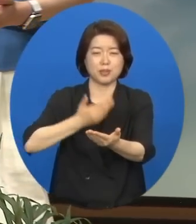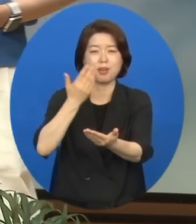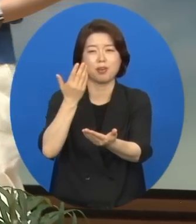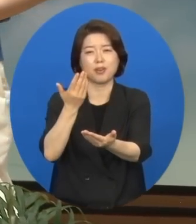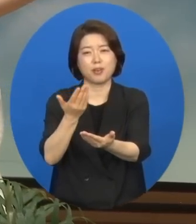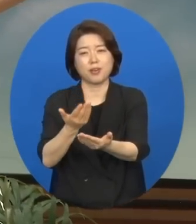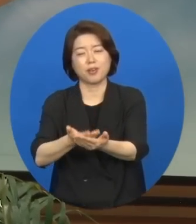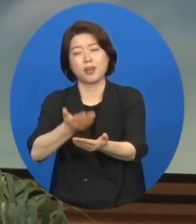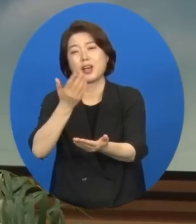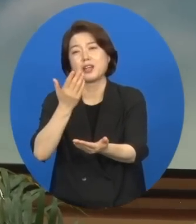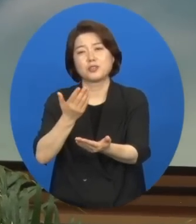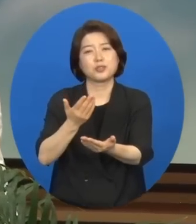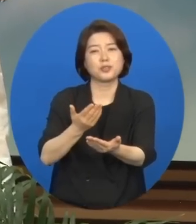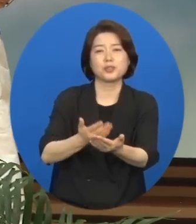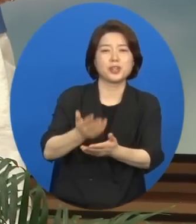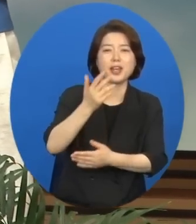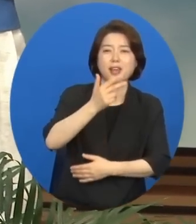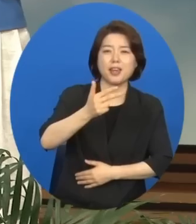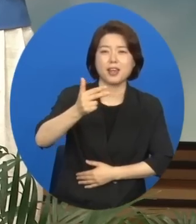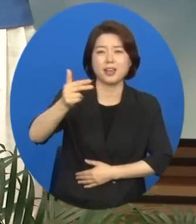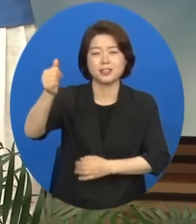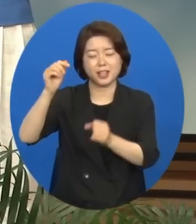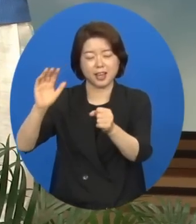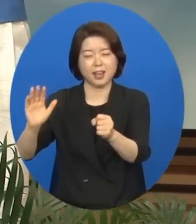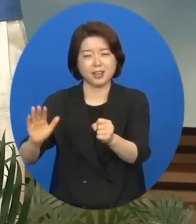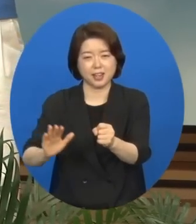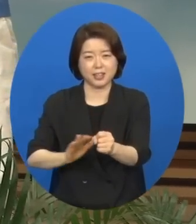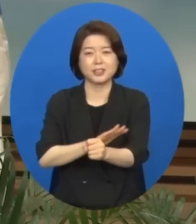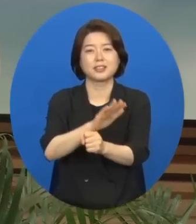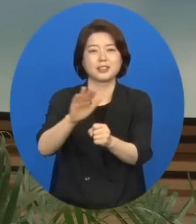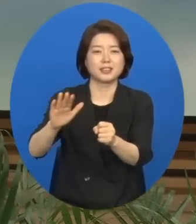채워주소서. 주의